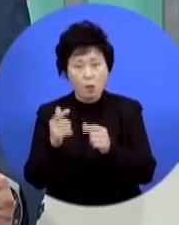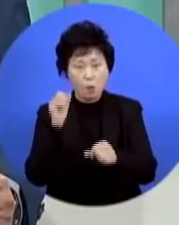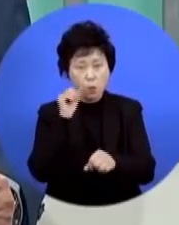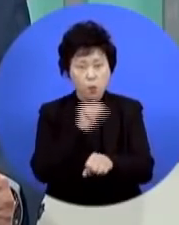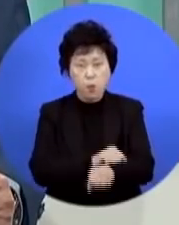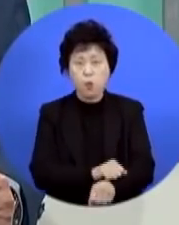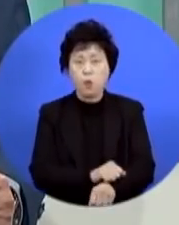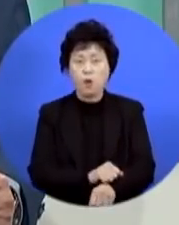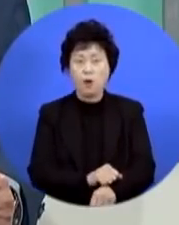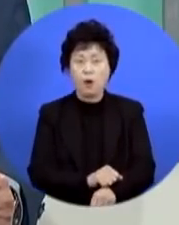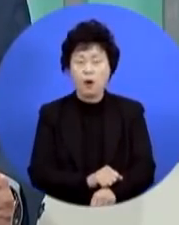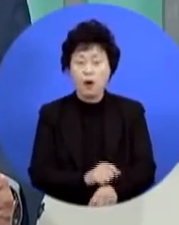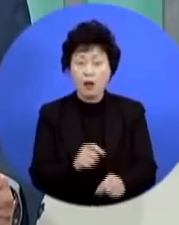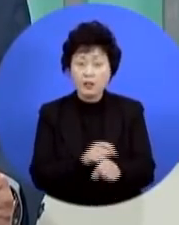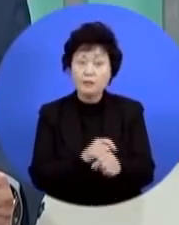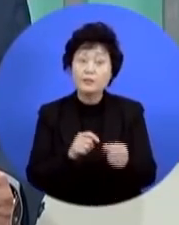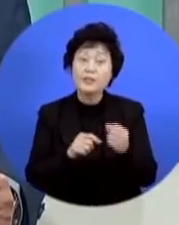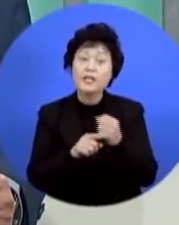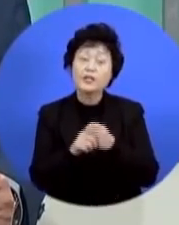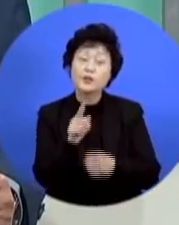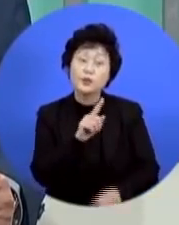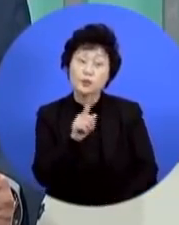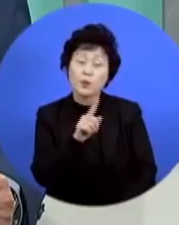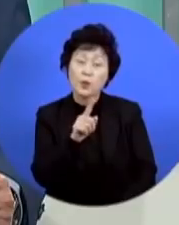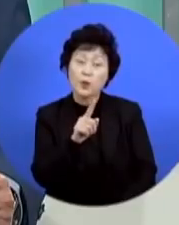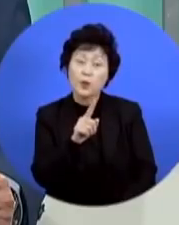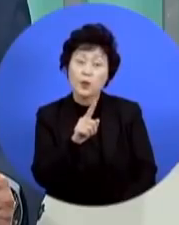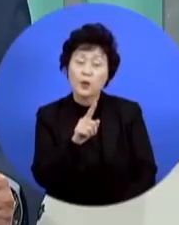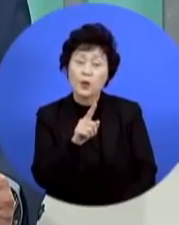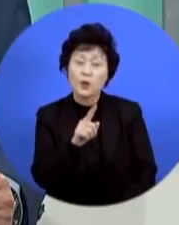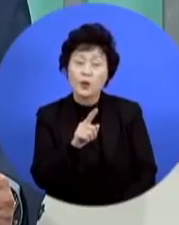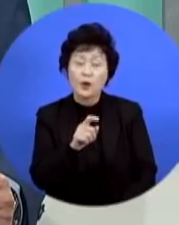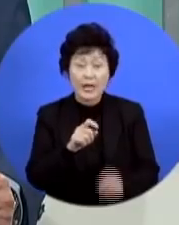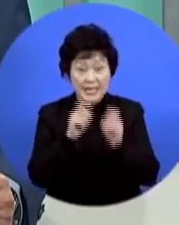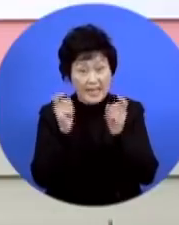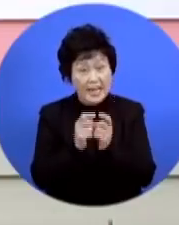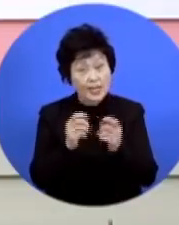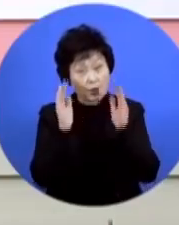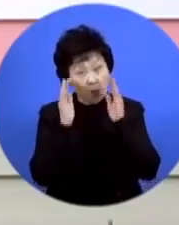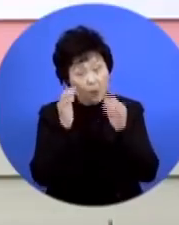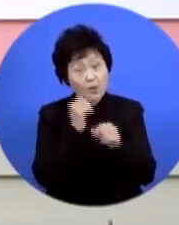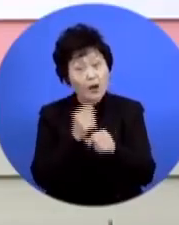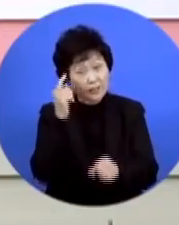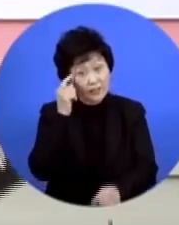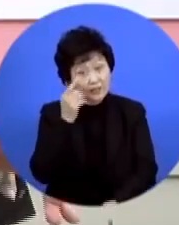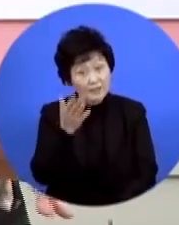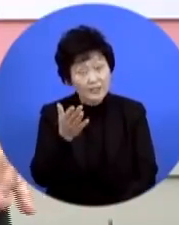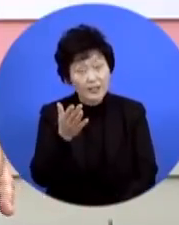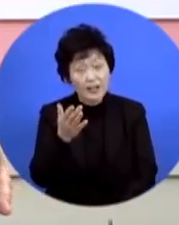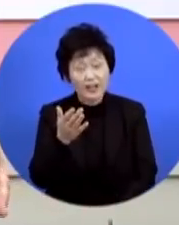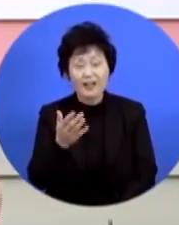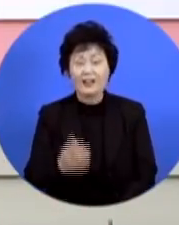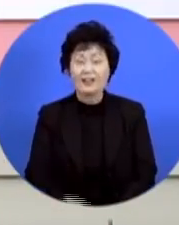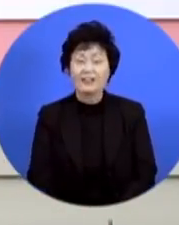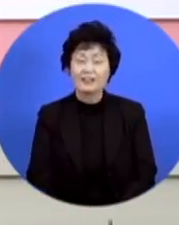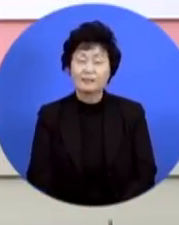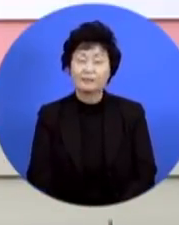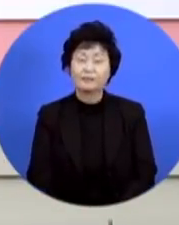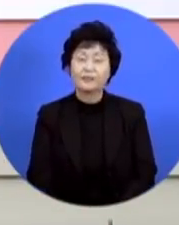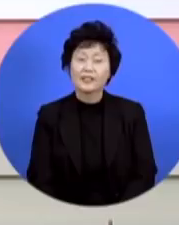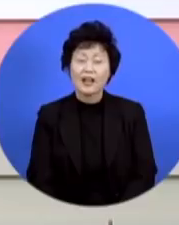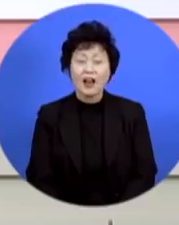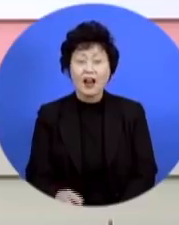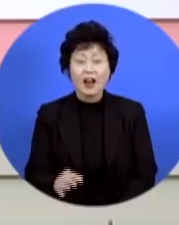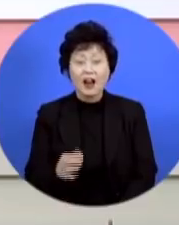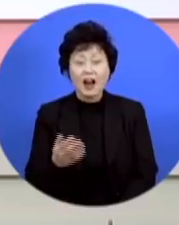말이에요. 그 특별한 뭐 이유가 있으셨던 거예요? 따로 공부를 하셨어요? 그 90년대부터 교포 출신 연예인들이 많이 들어왔잖아요. 제가 보니까